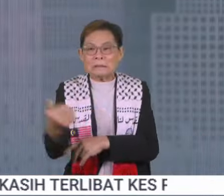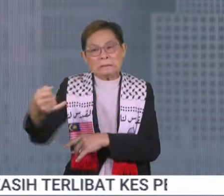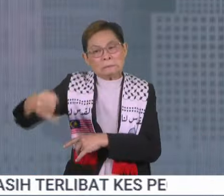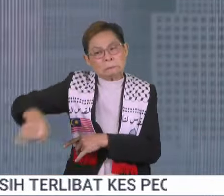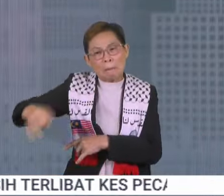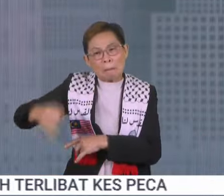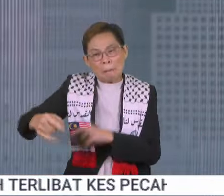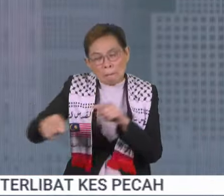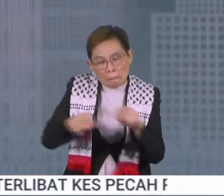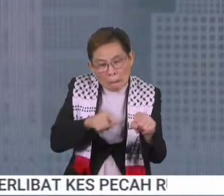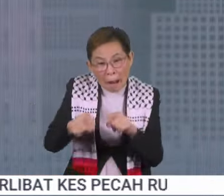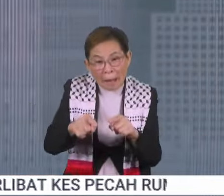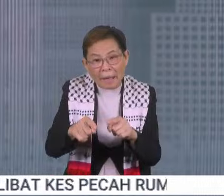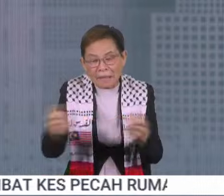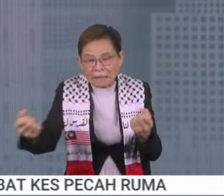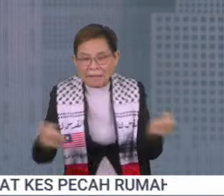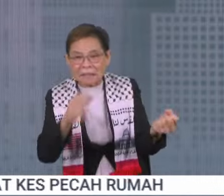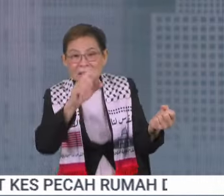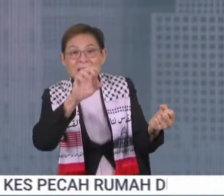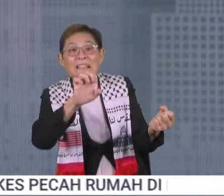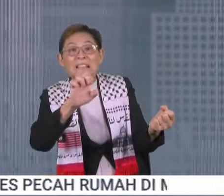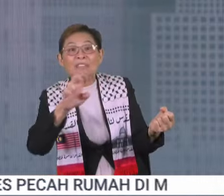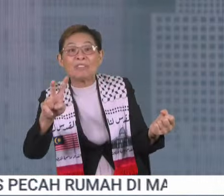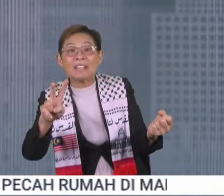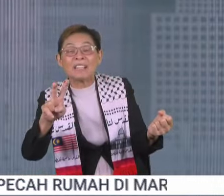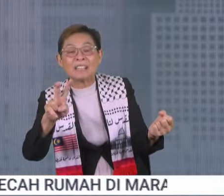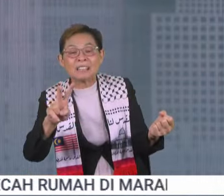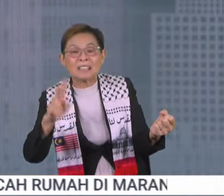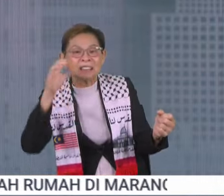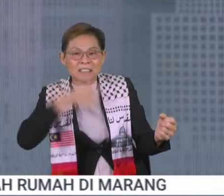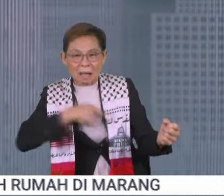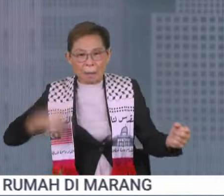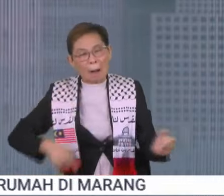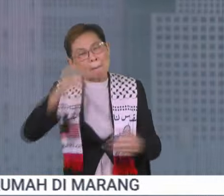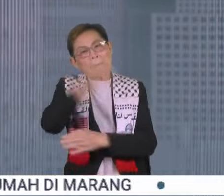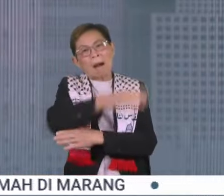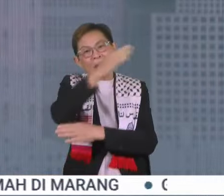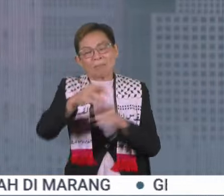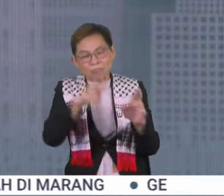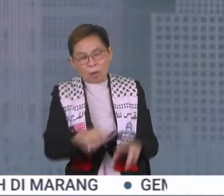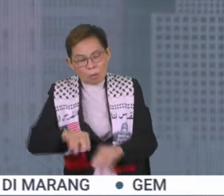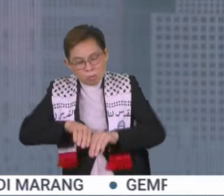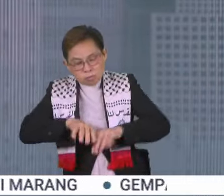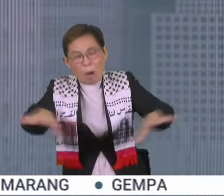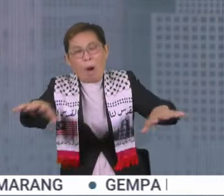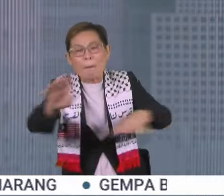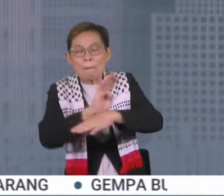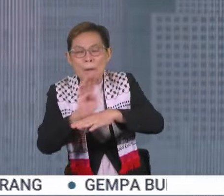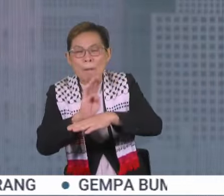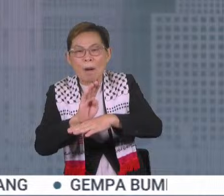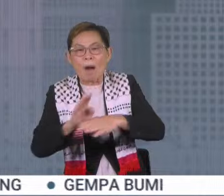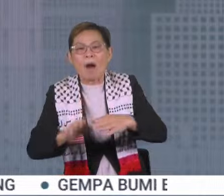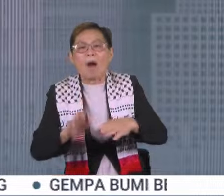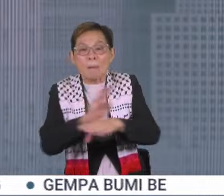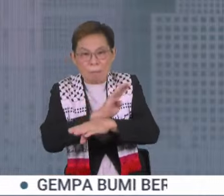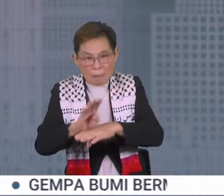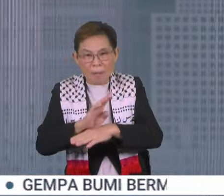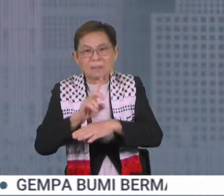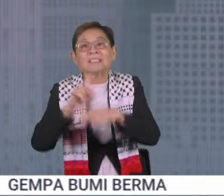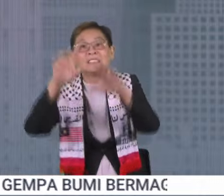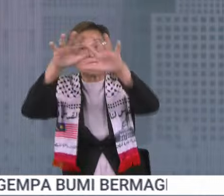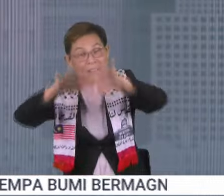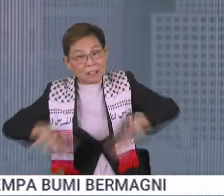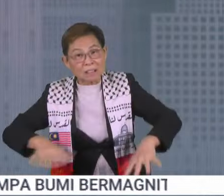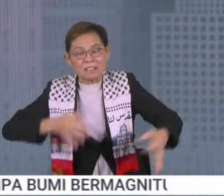Gagal saingi kenderaan elektrik EV China, punca Tesla batalkan rancangan mengembangkan operasi pengeluarannya di Asia